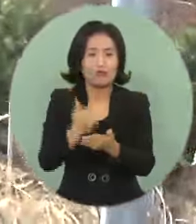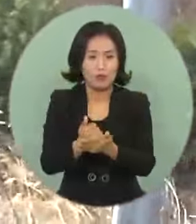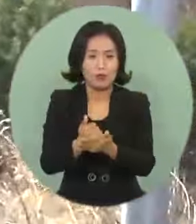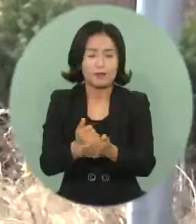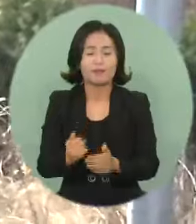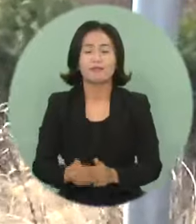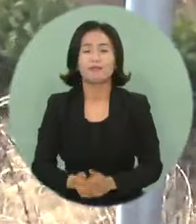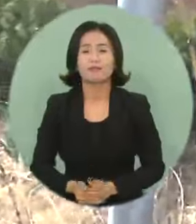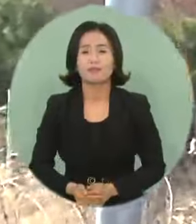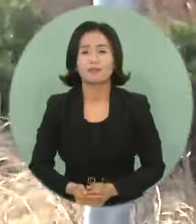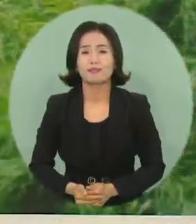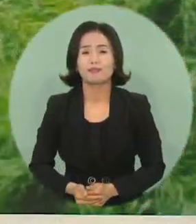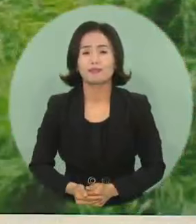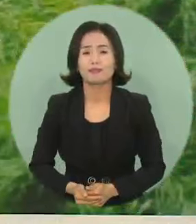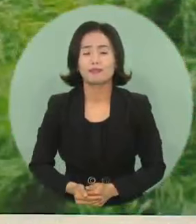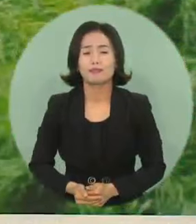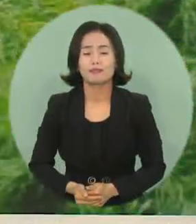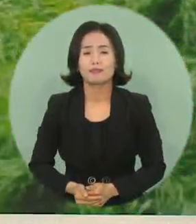있습니다.